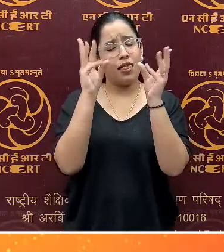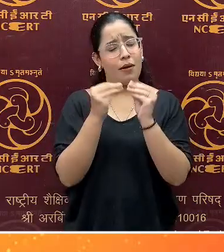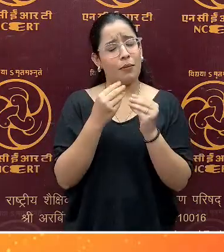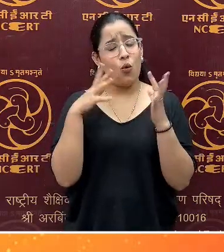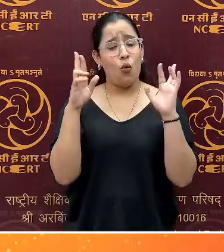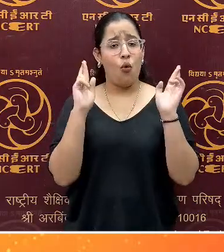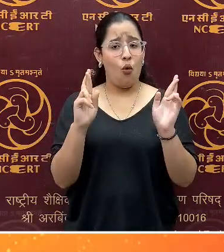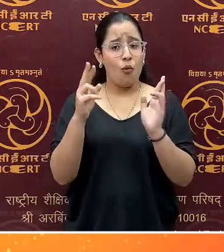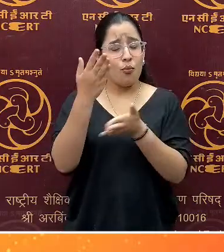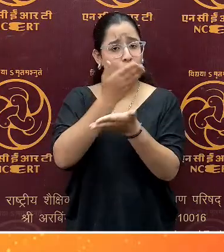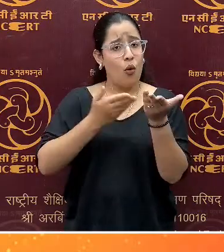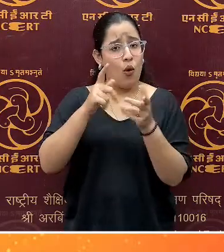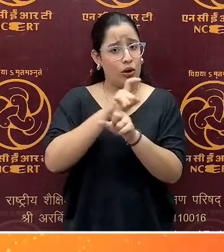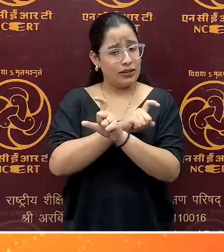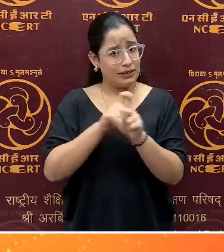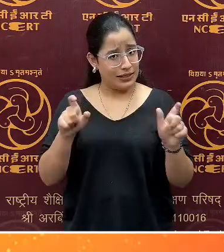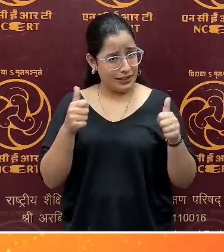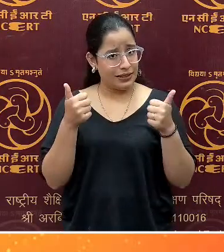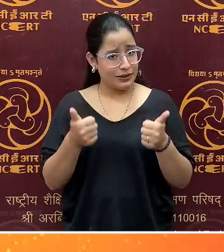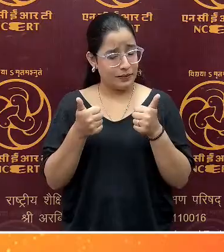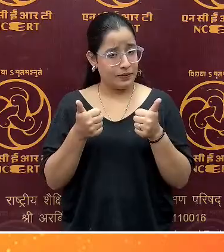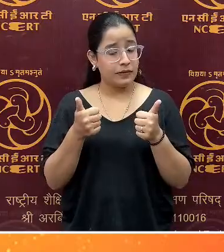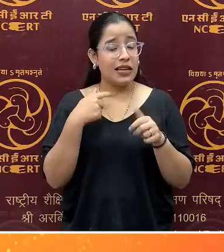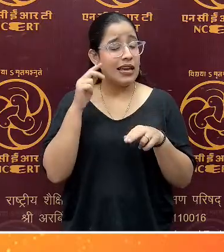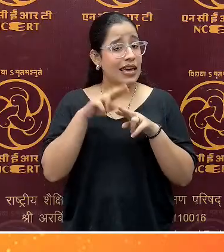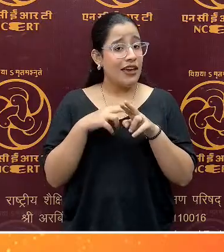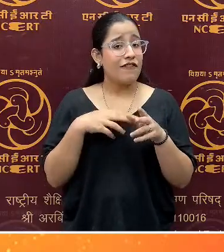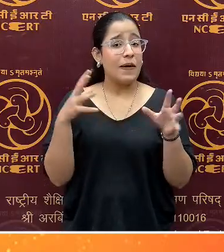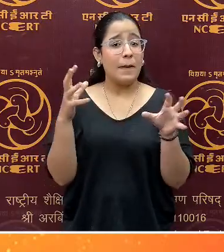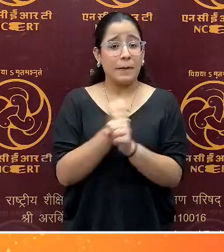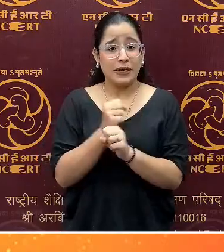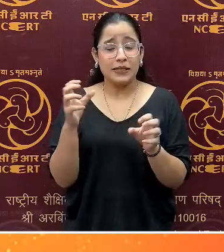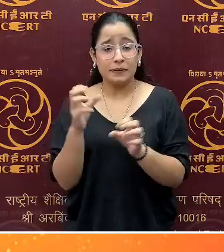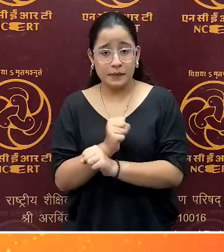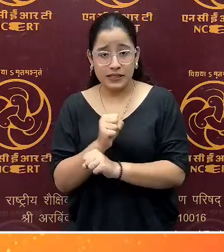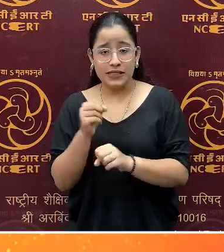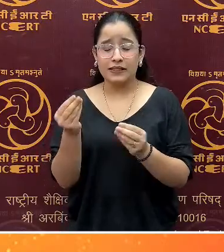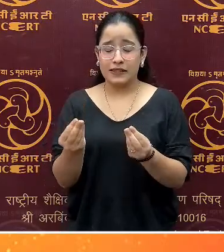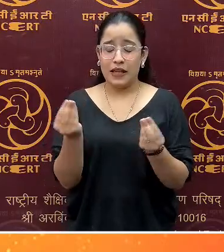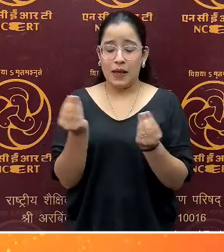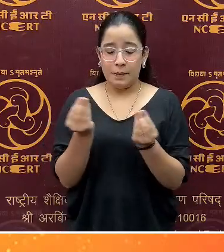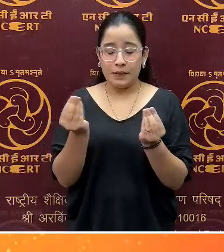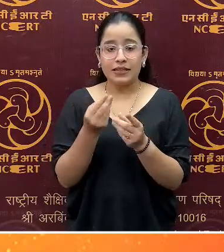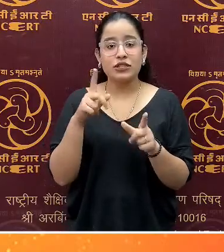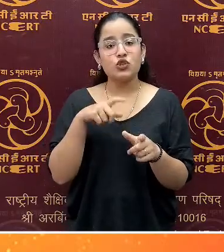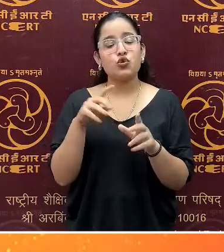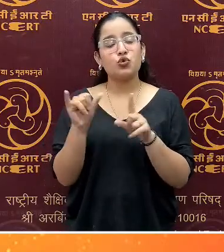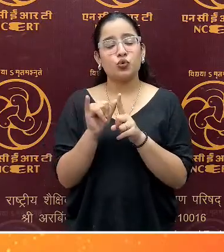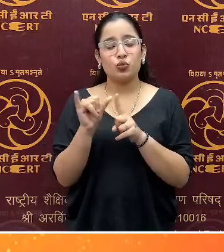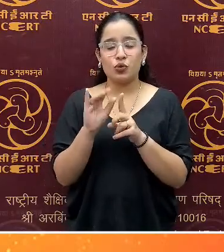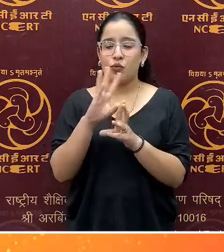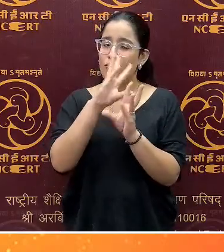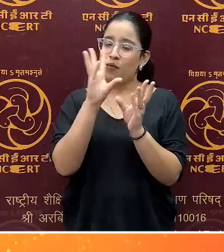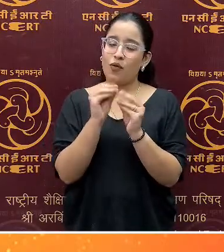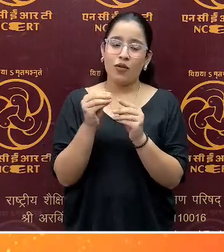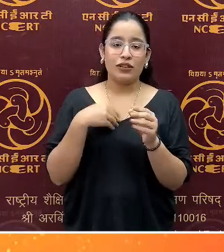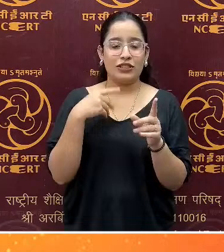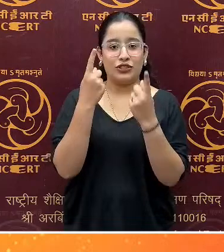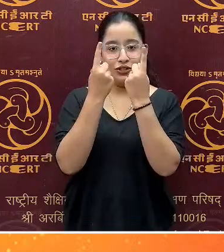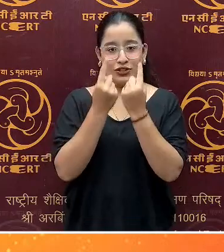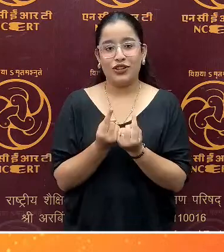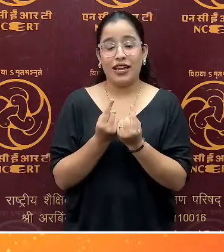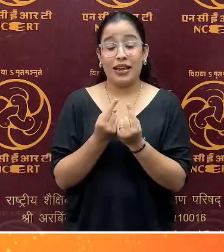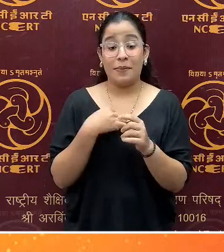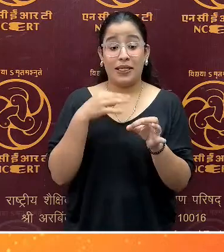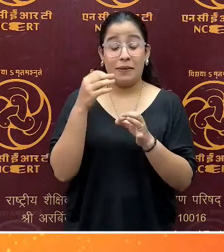सब कॉन्सेप्ट्स समझे होंगे. अगर कुछ कॉन्सेप्ट्स रह गए हैं, यू कैन एनी टाइम गो टू आवर यूट्यूब चैनल एंड चेक हाउ